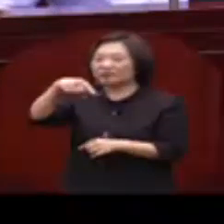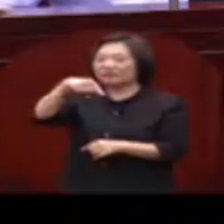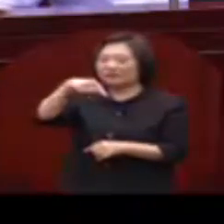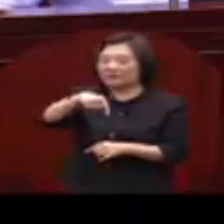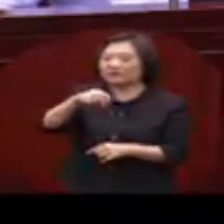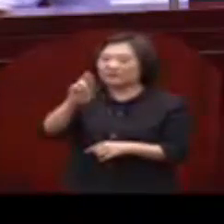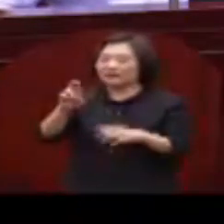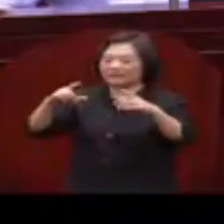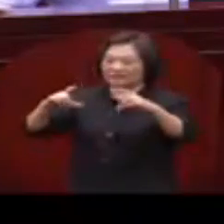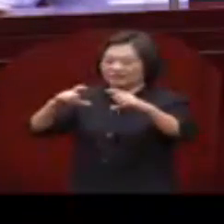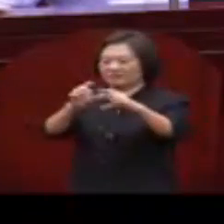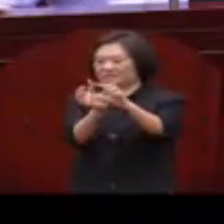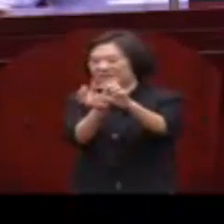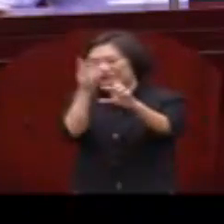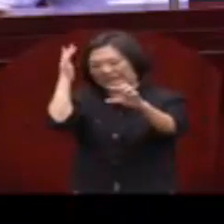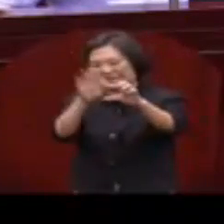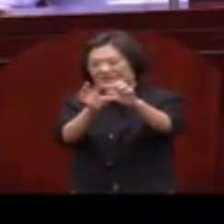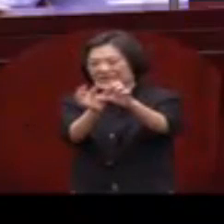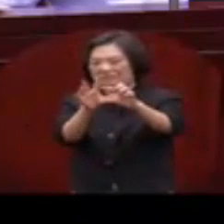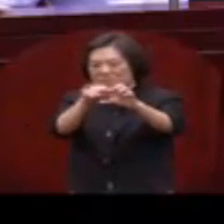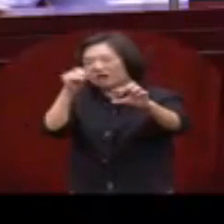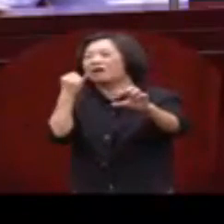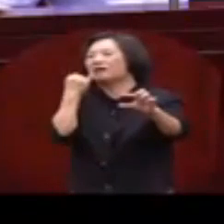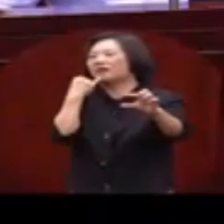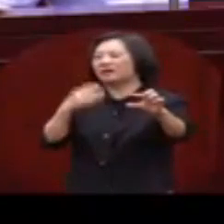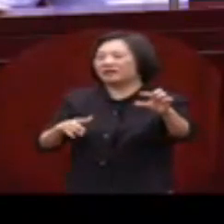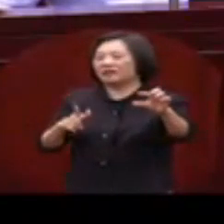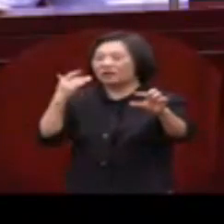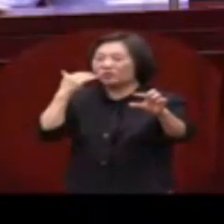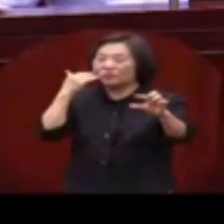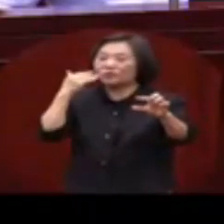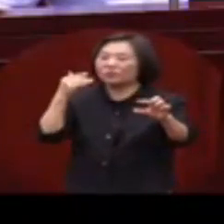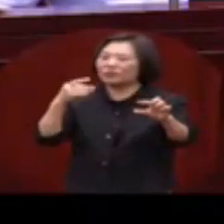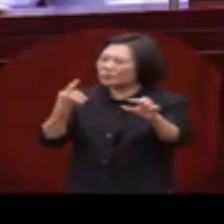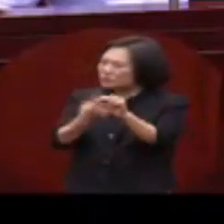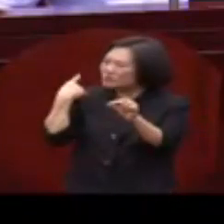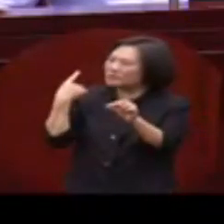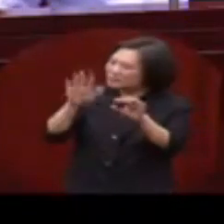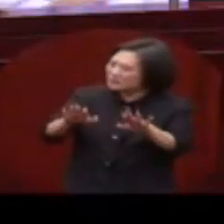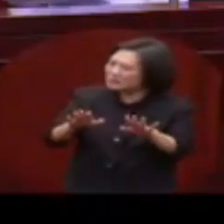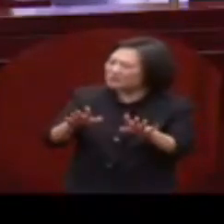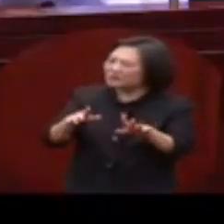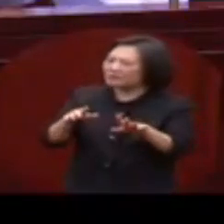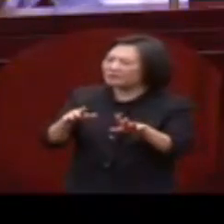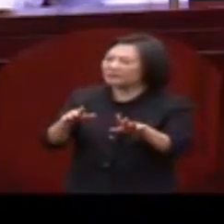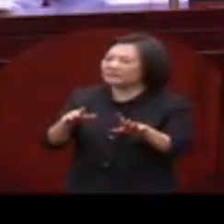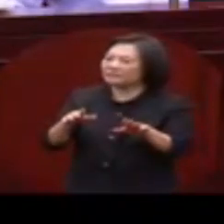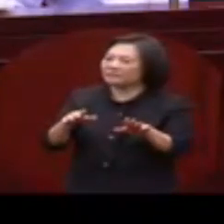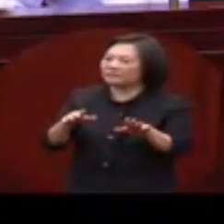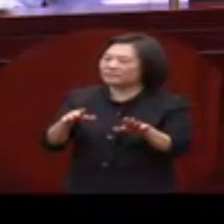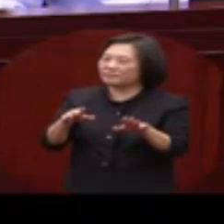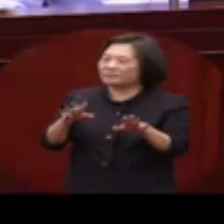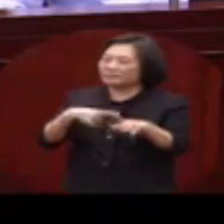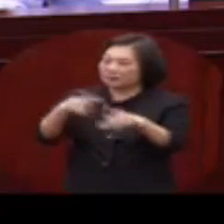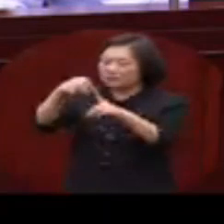所以整个这个智慧站牌，我想我们到今年等我们比较确定怎么做，大概到今年年底就把整个公